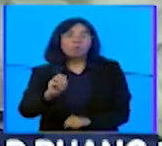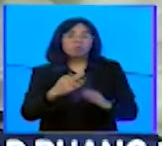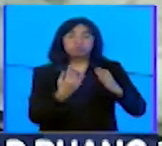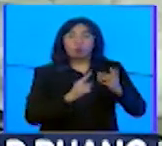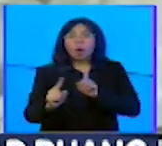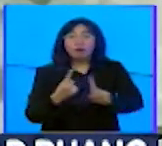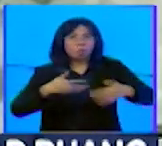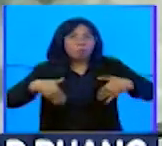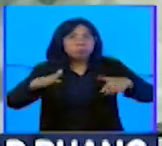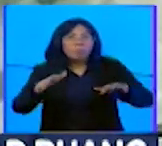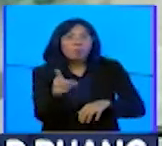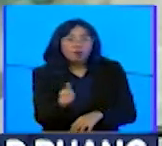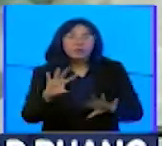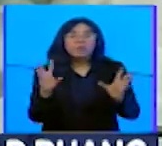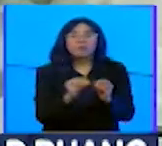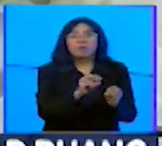keluar sebanyak